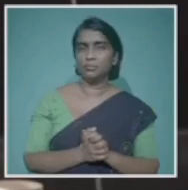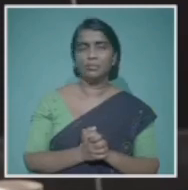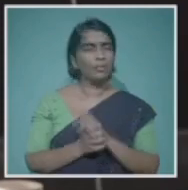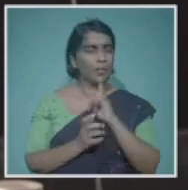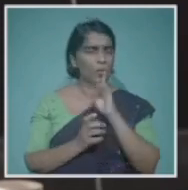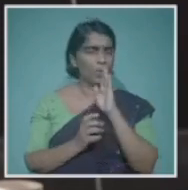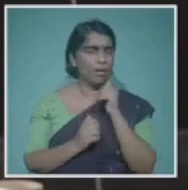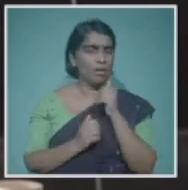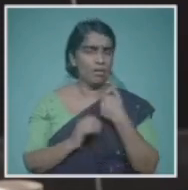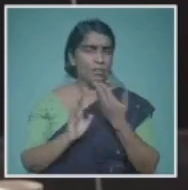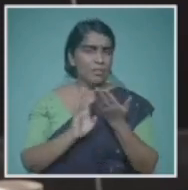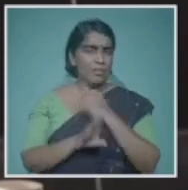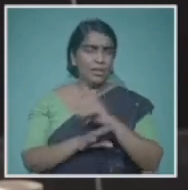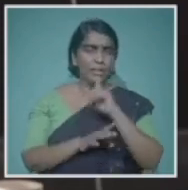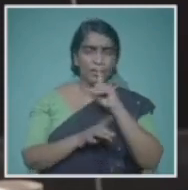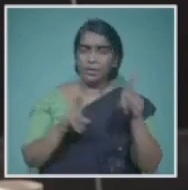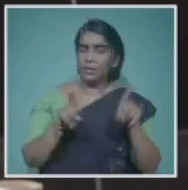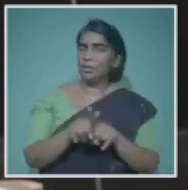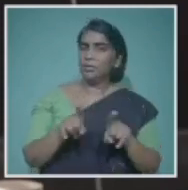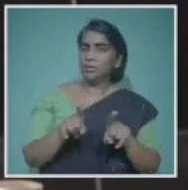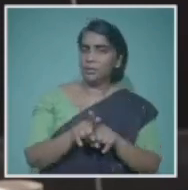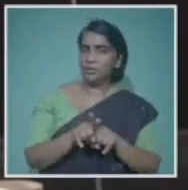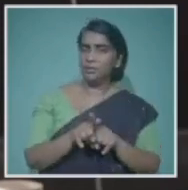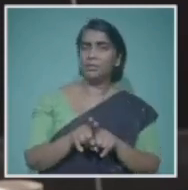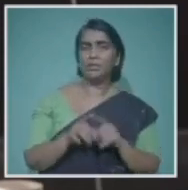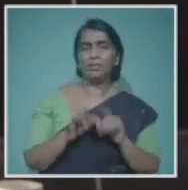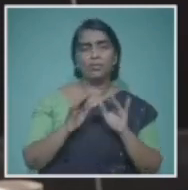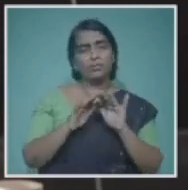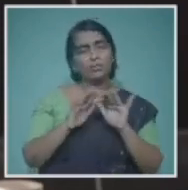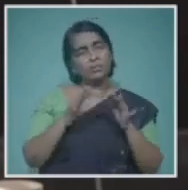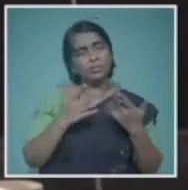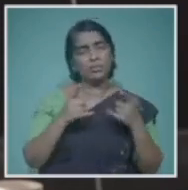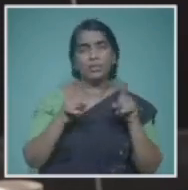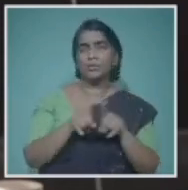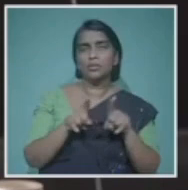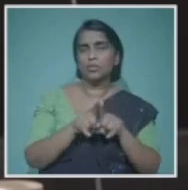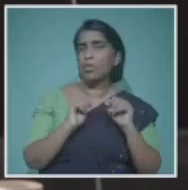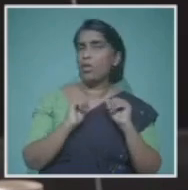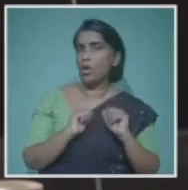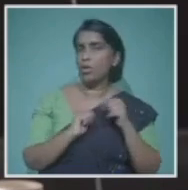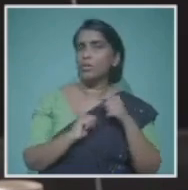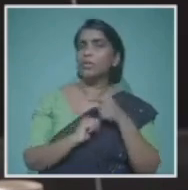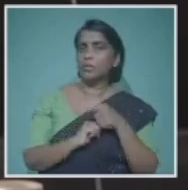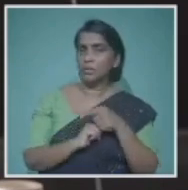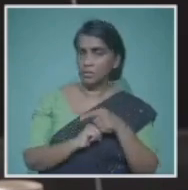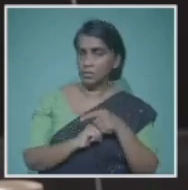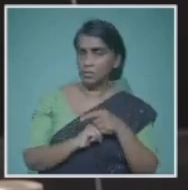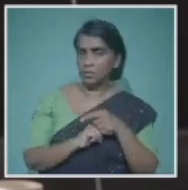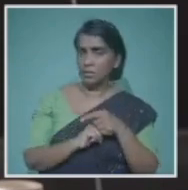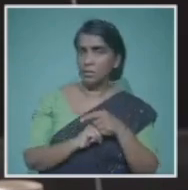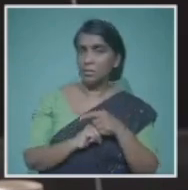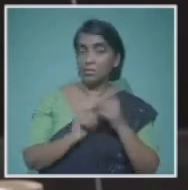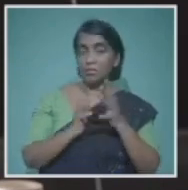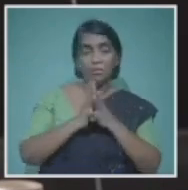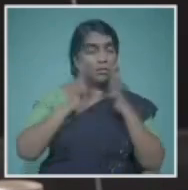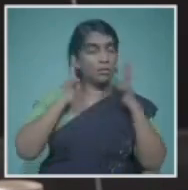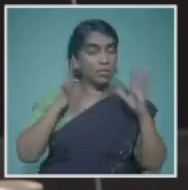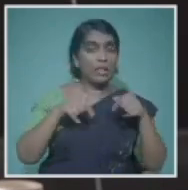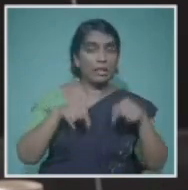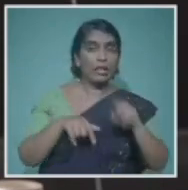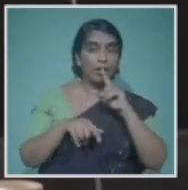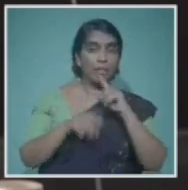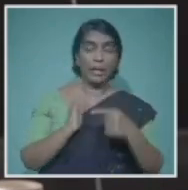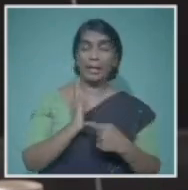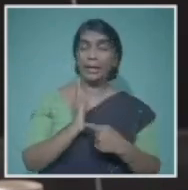හරියට මම කලින් කිව්වා වාගේ කොයි ආකාරයටද මේ විශාල දැන් කියවනේ